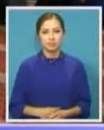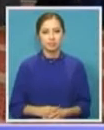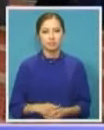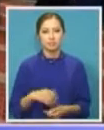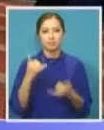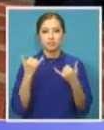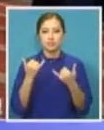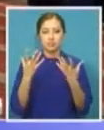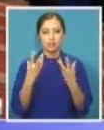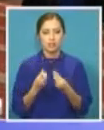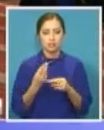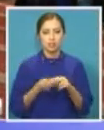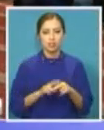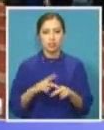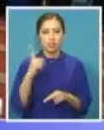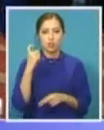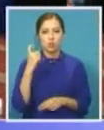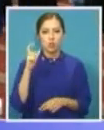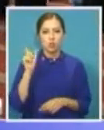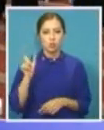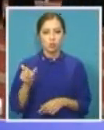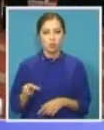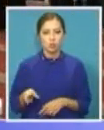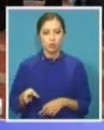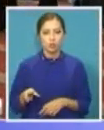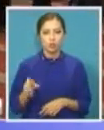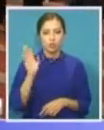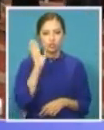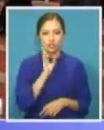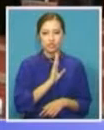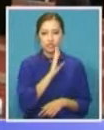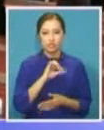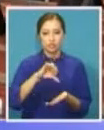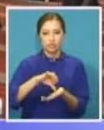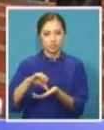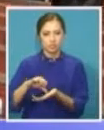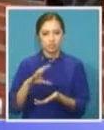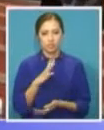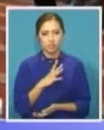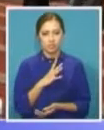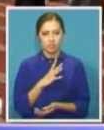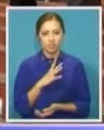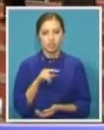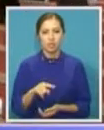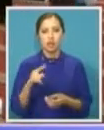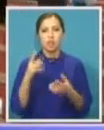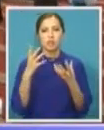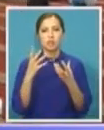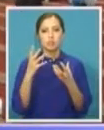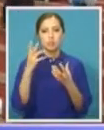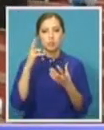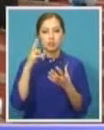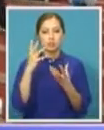Жалпы бүгінгі шараға 100-ге жақын нелер талапкерлер қатысып отыр. Аллаға шүкір, негізгі бұдан мақсат